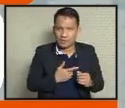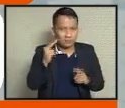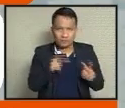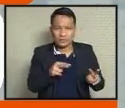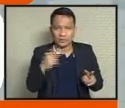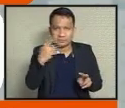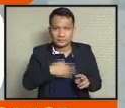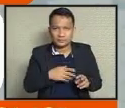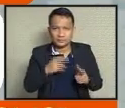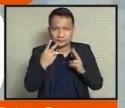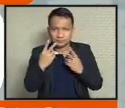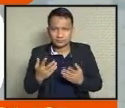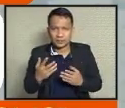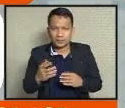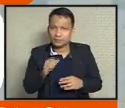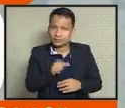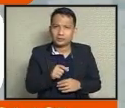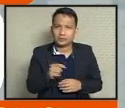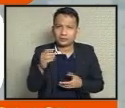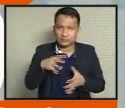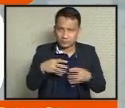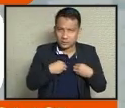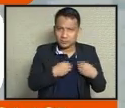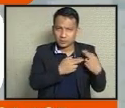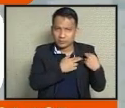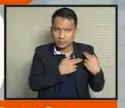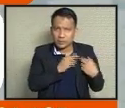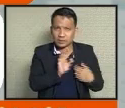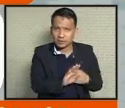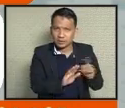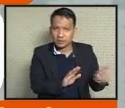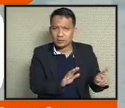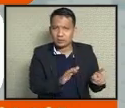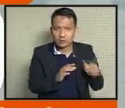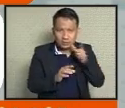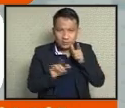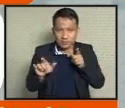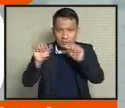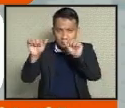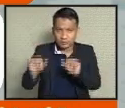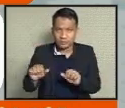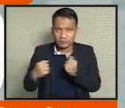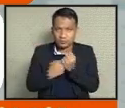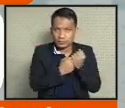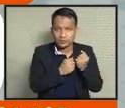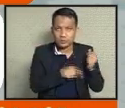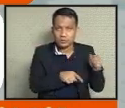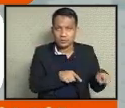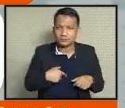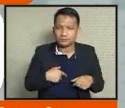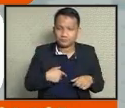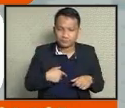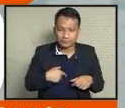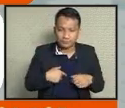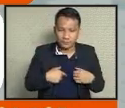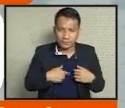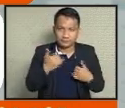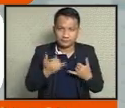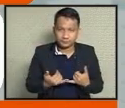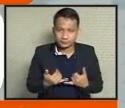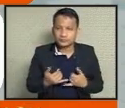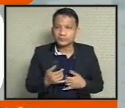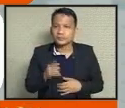sa mga viewers. Yan po'y tinakedown na ng sponsor na hindi naman yung kagagawa. Yung sponsor po nag-post noon. And it was just for a few hours. Sir, ito